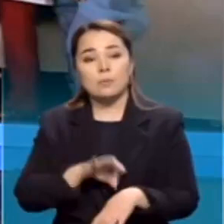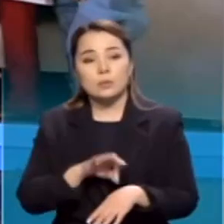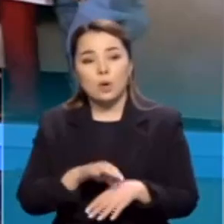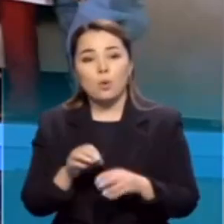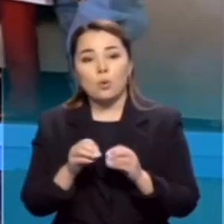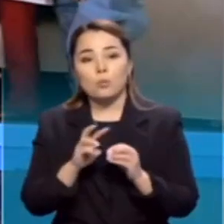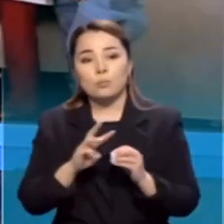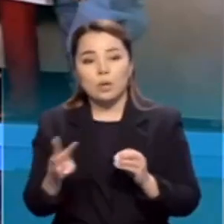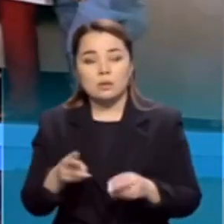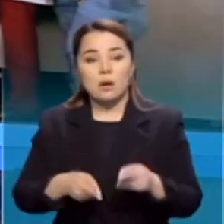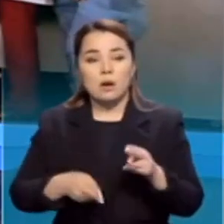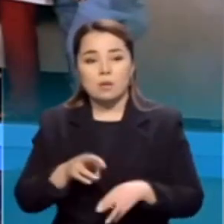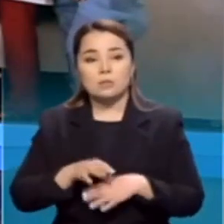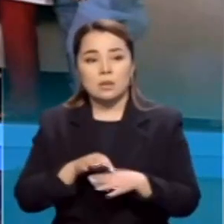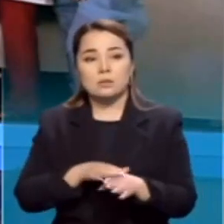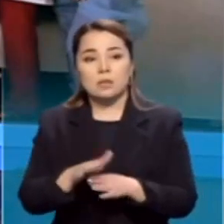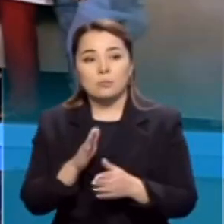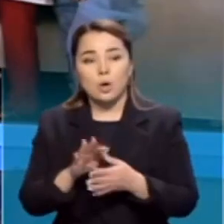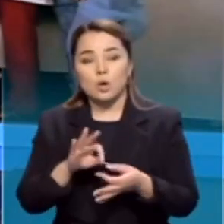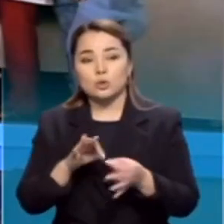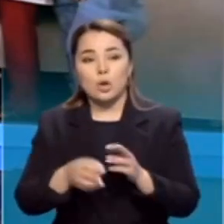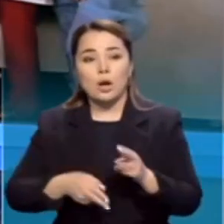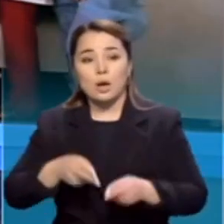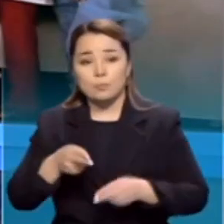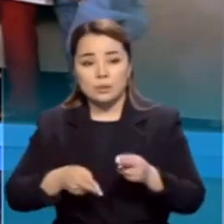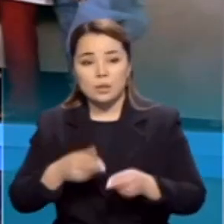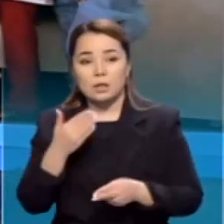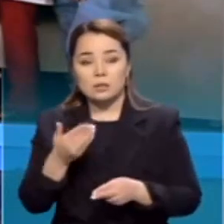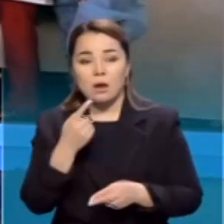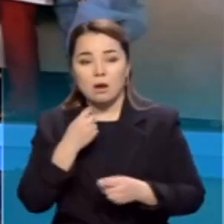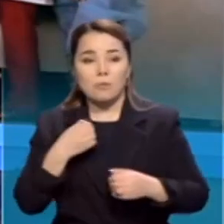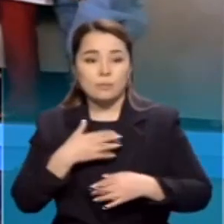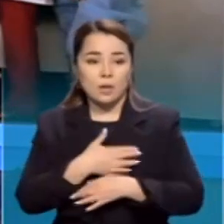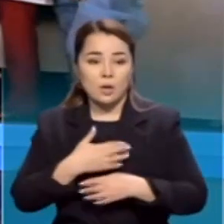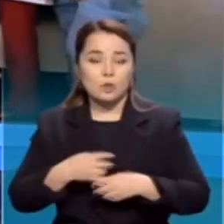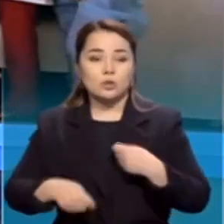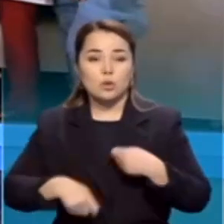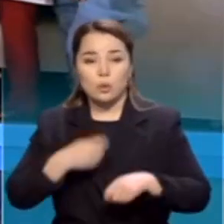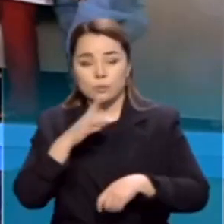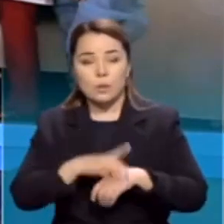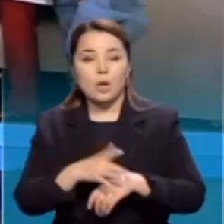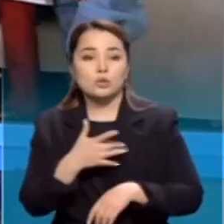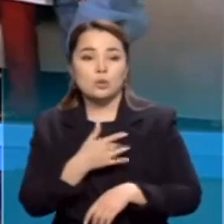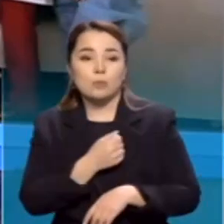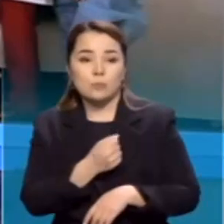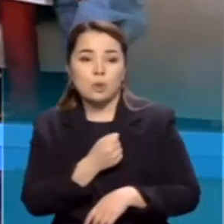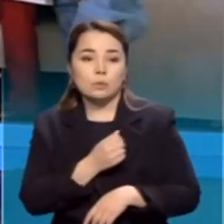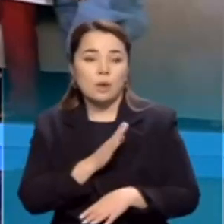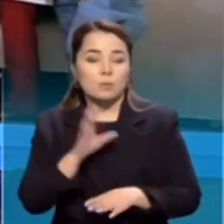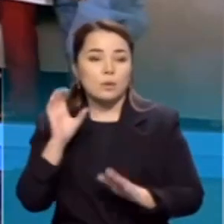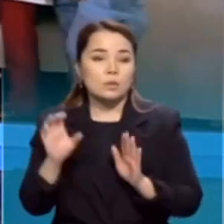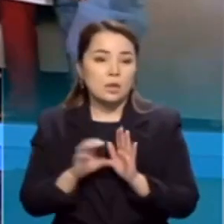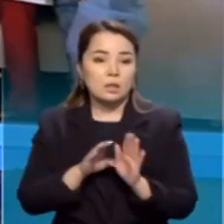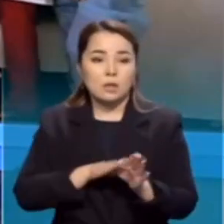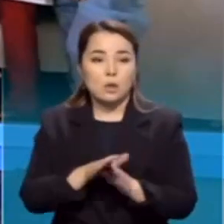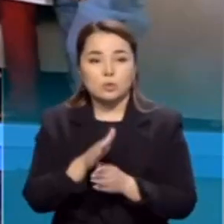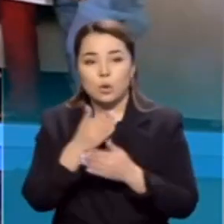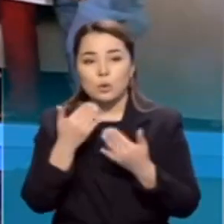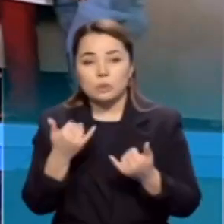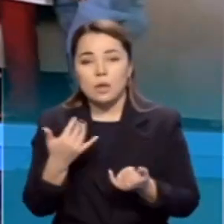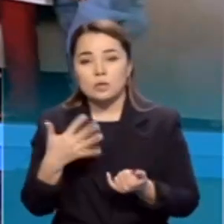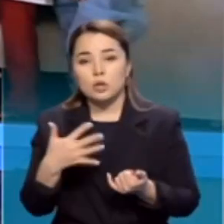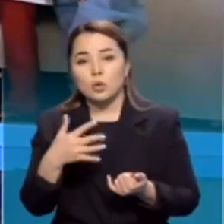10 минуттан кейін ота жасалған. Күрделі операция кезінде оның қан айналымы бұзылып, жүрегі бір соқса бір соқпай қалған.